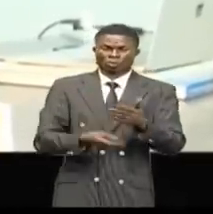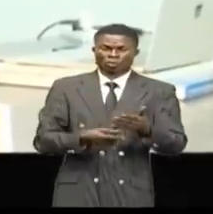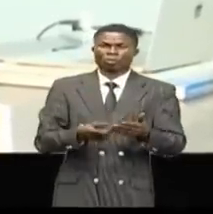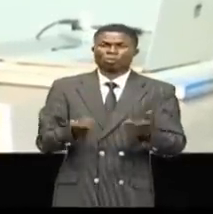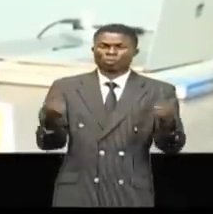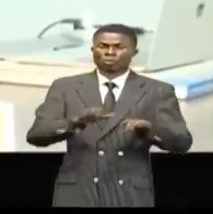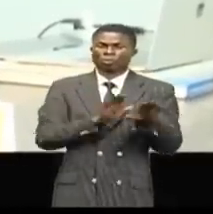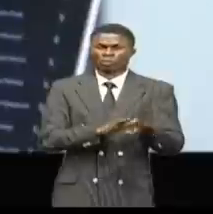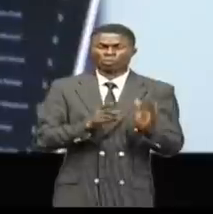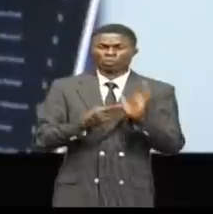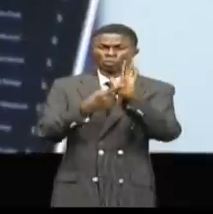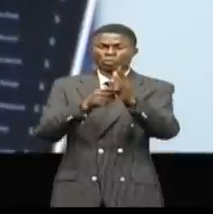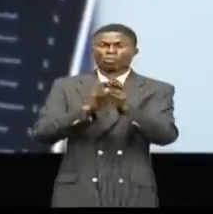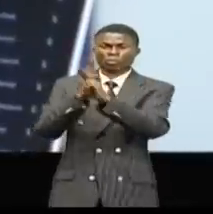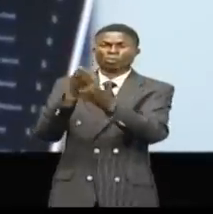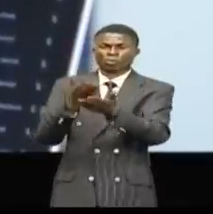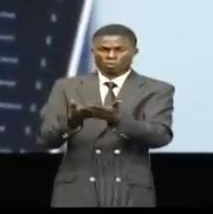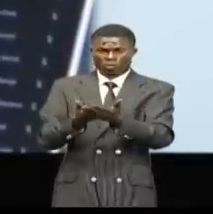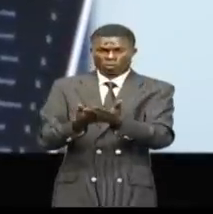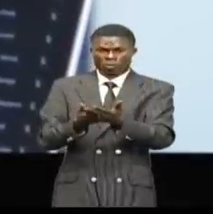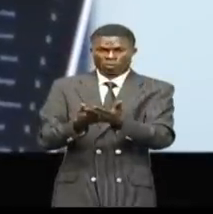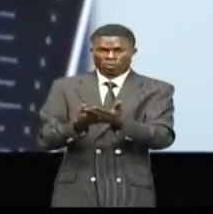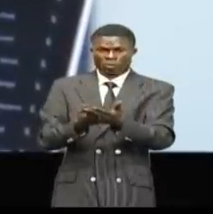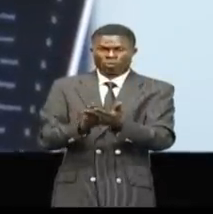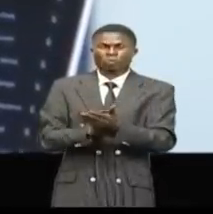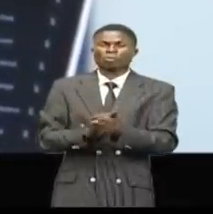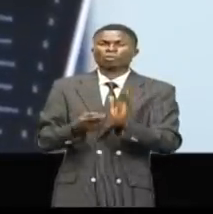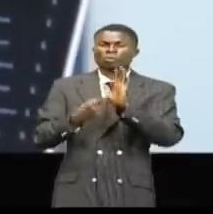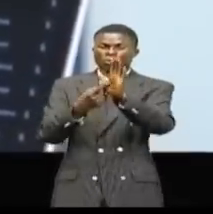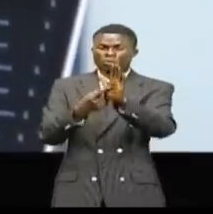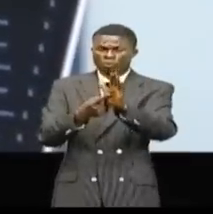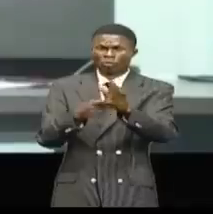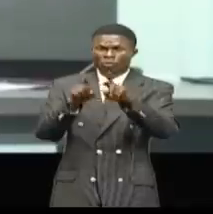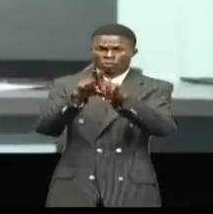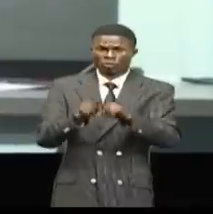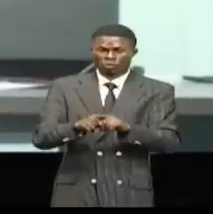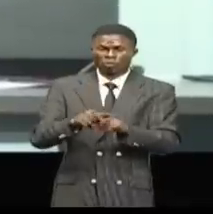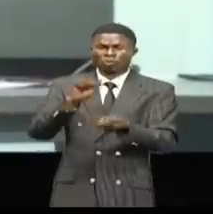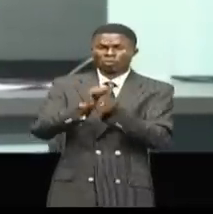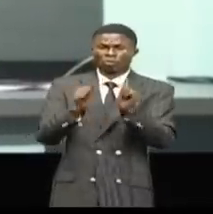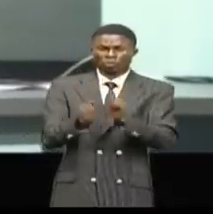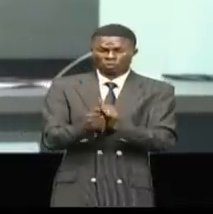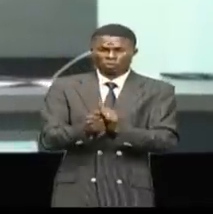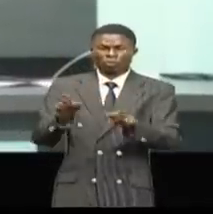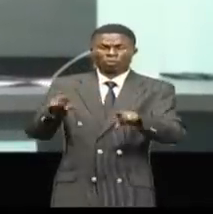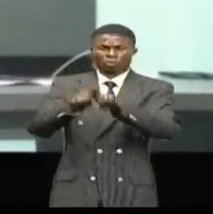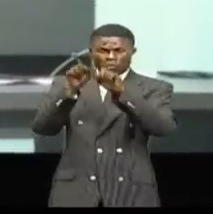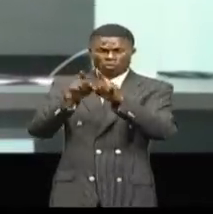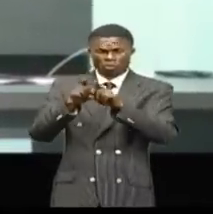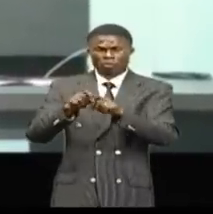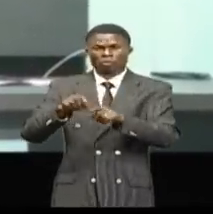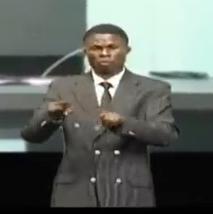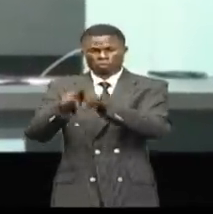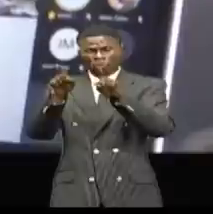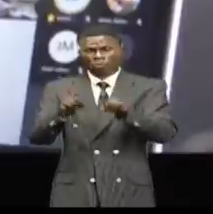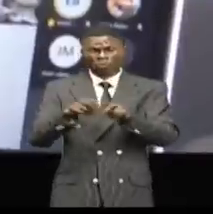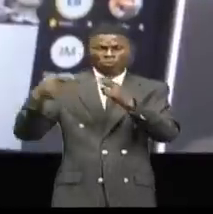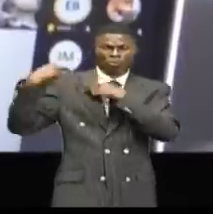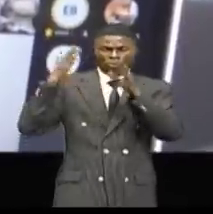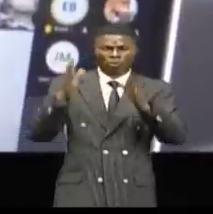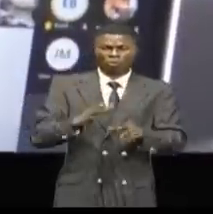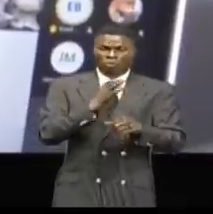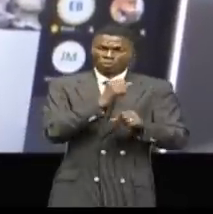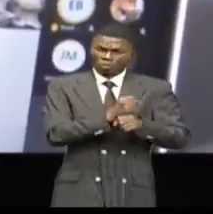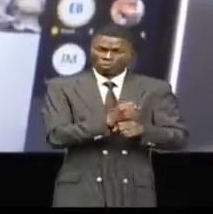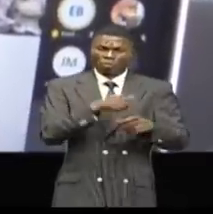En attendant la présentation de ce rapport, qui inclura notamment la situation des créanciers et des tiers de propriété détenus par la